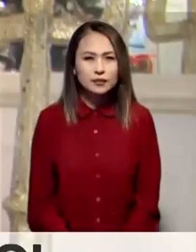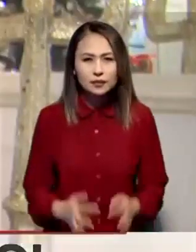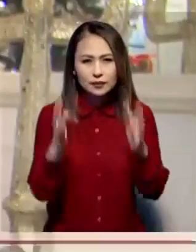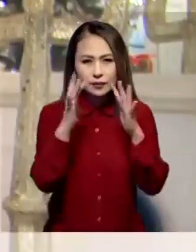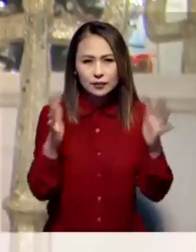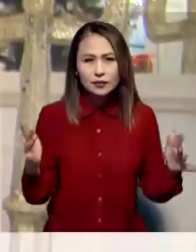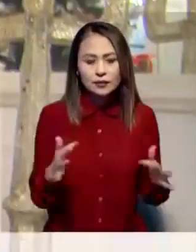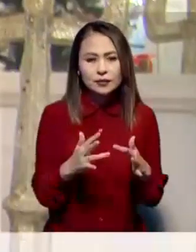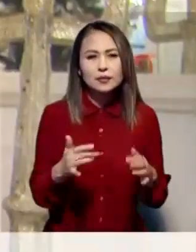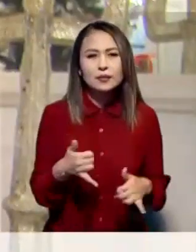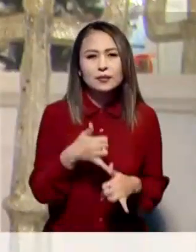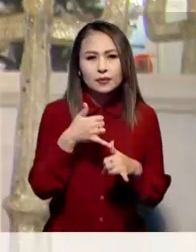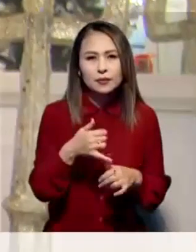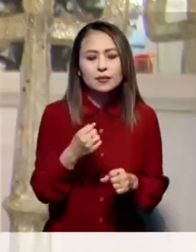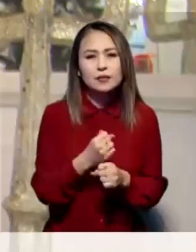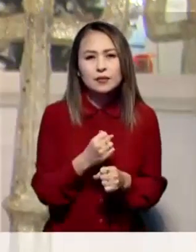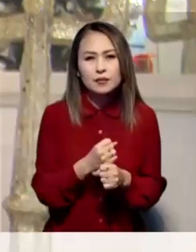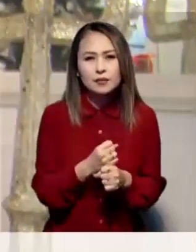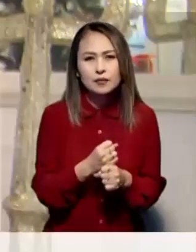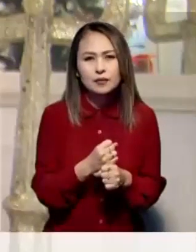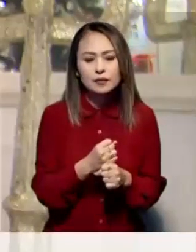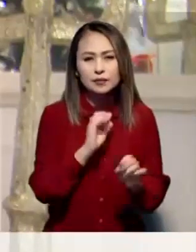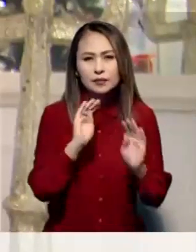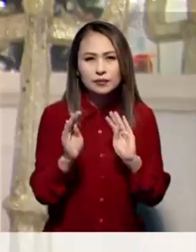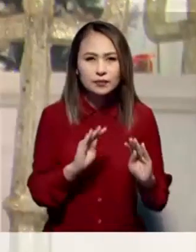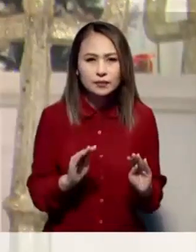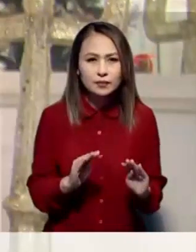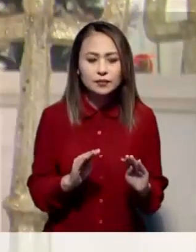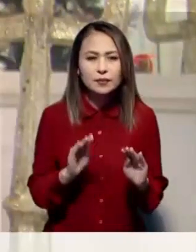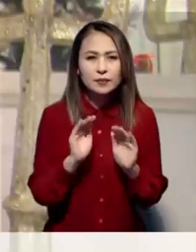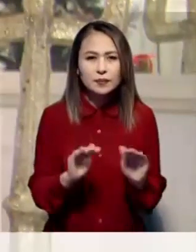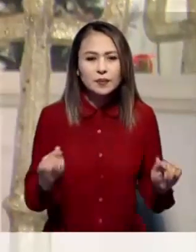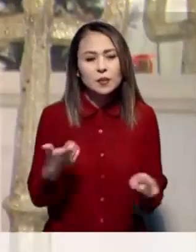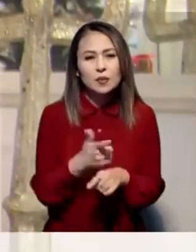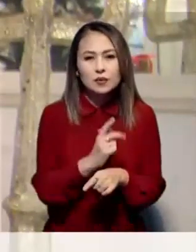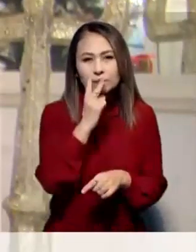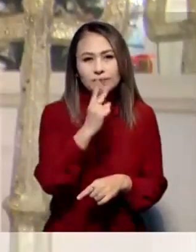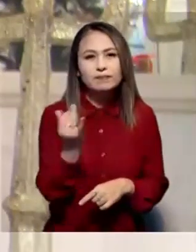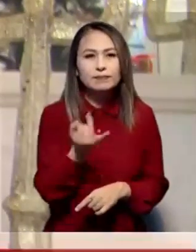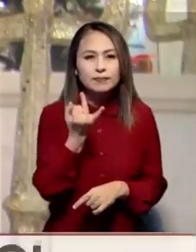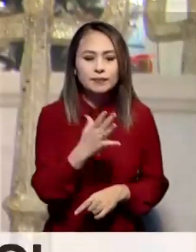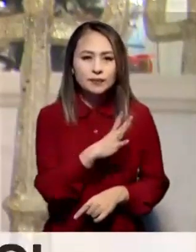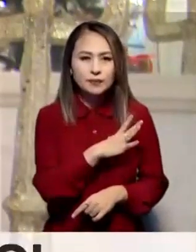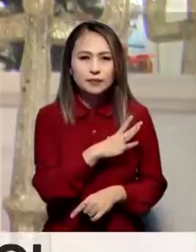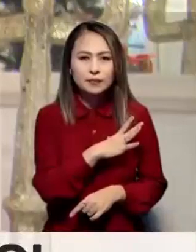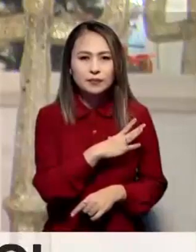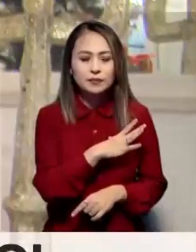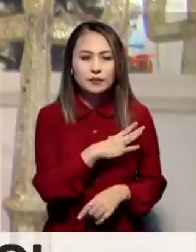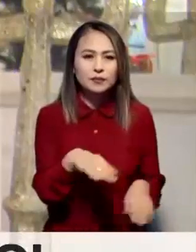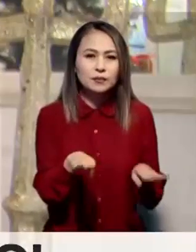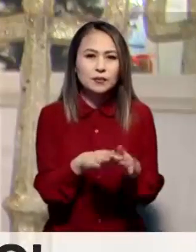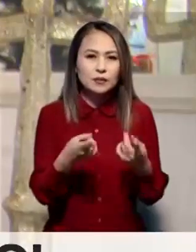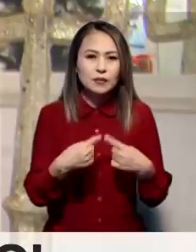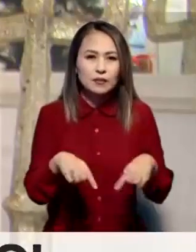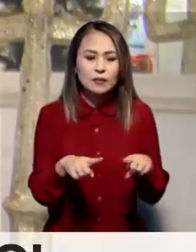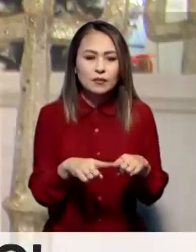билер, кейіпкерлер мүшеліндегі балаларға өте қызық болды. Осында